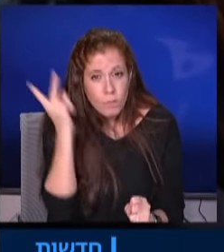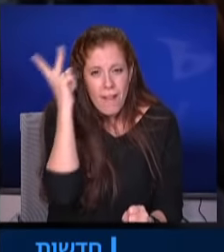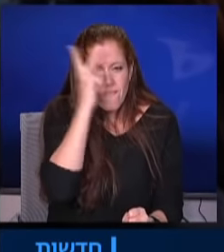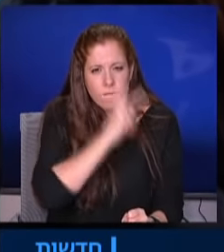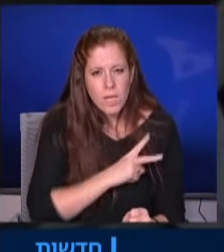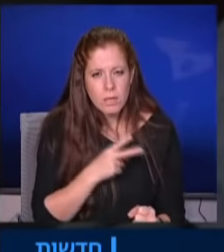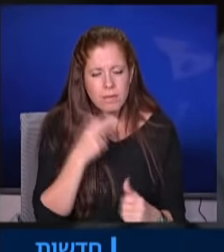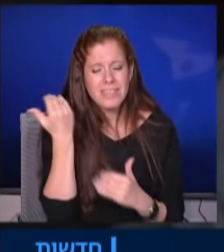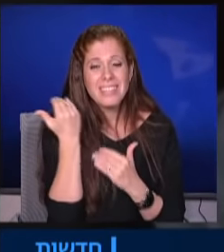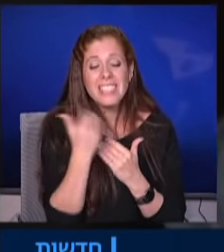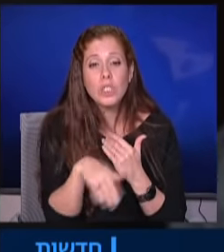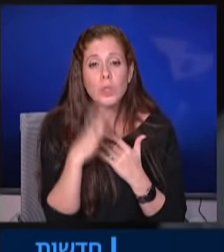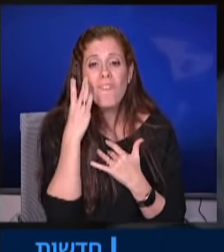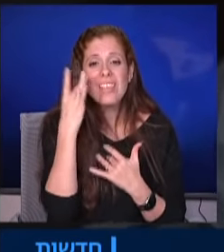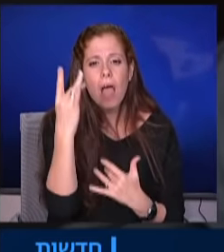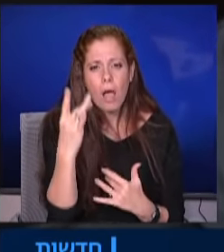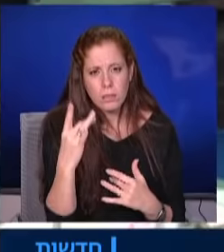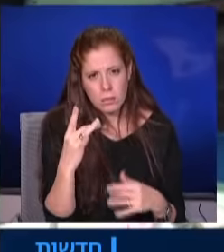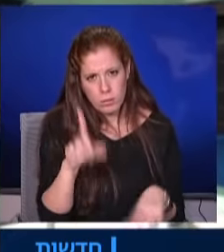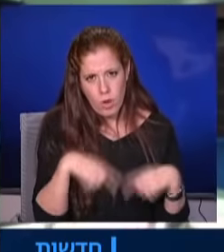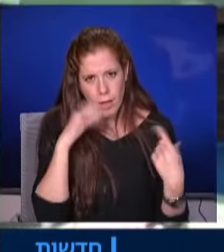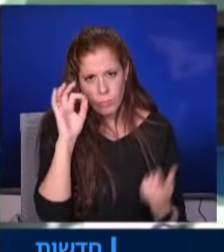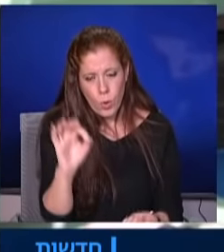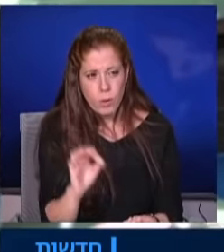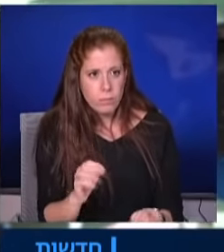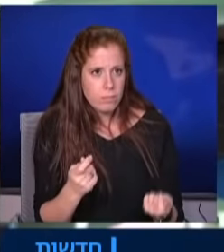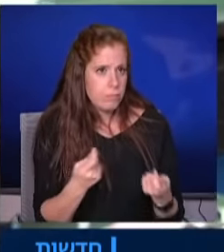הטרגי בסרט של חייו. מבחינתי הוא לא מת.